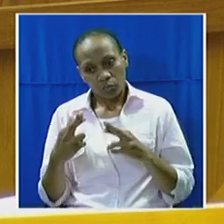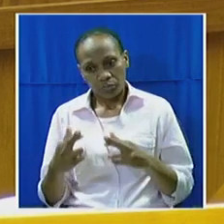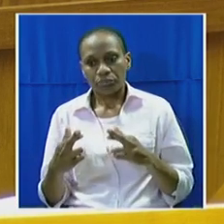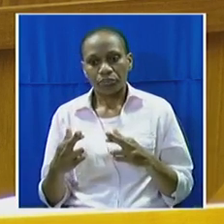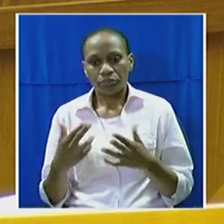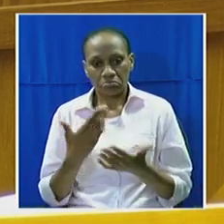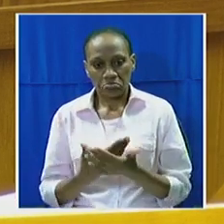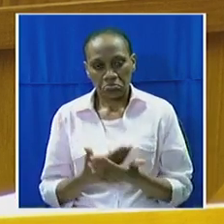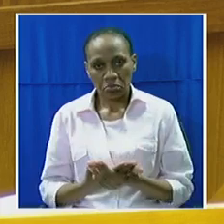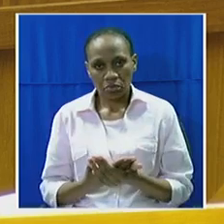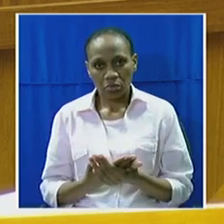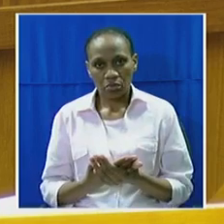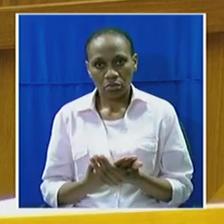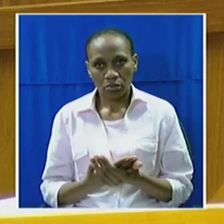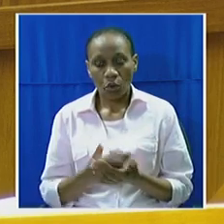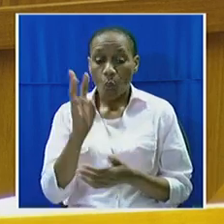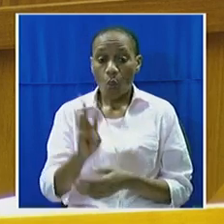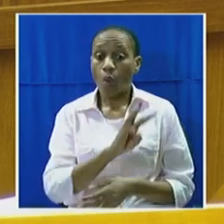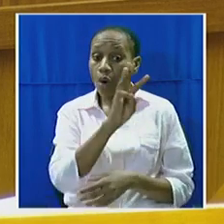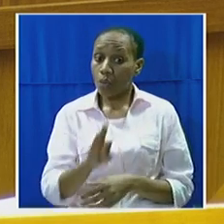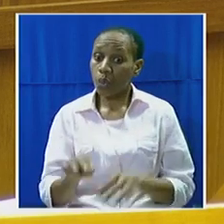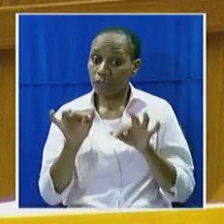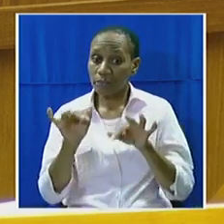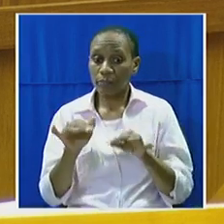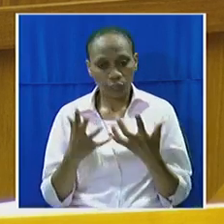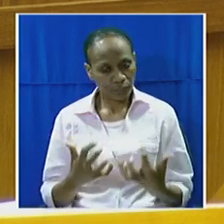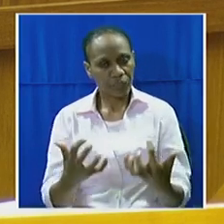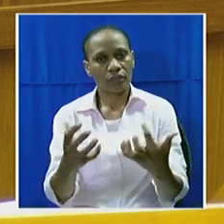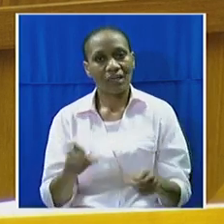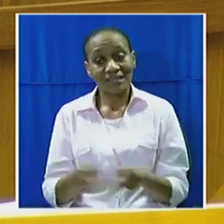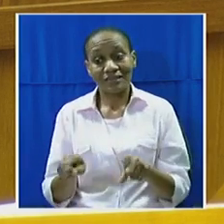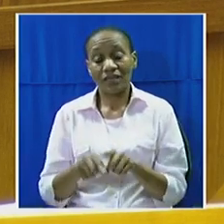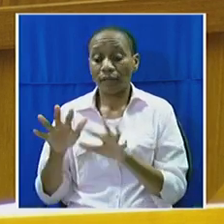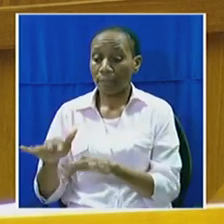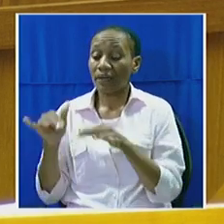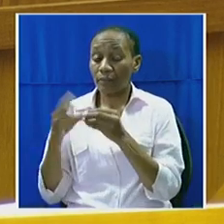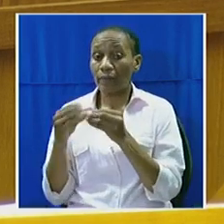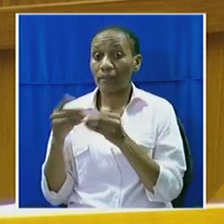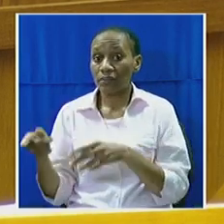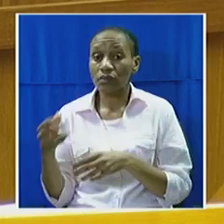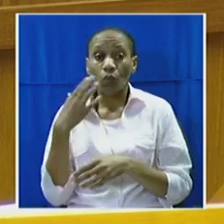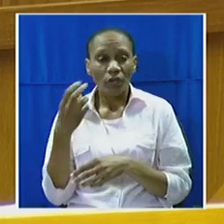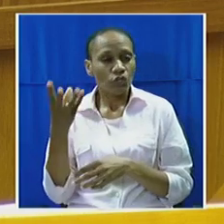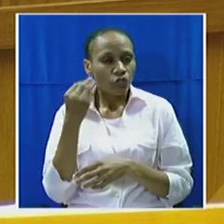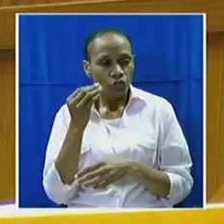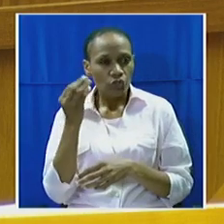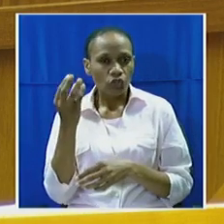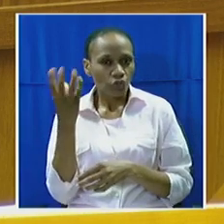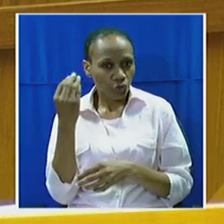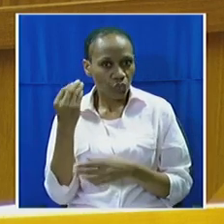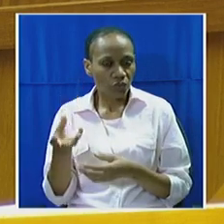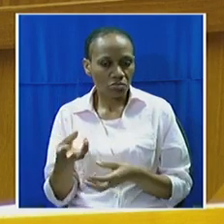malungu eParliament uma sithola ama fake news masiwathumele kulomnyango basiqinisekise ubuqiniso balo mbono ukuze